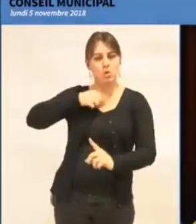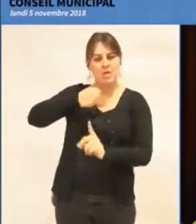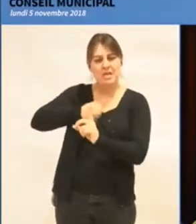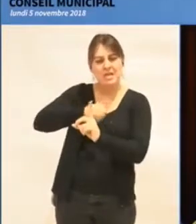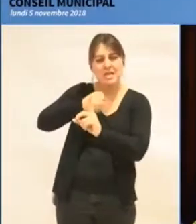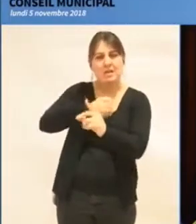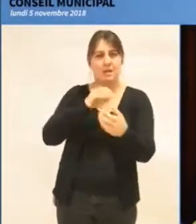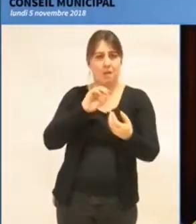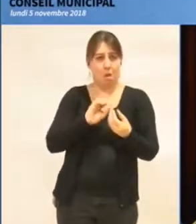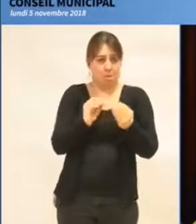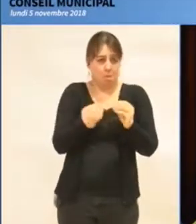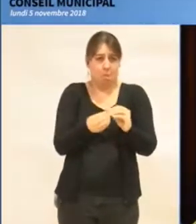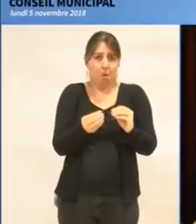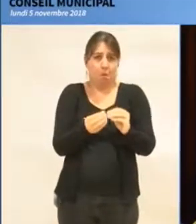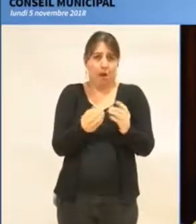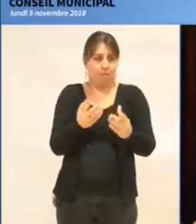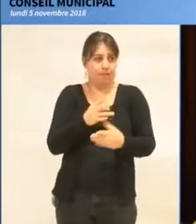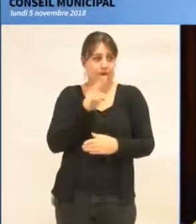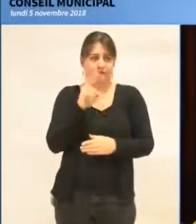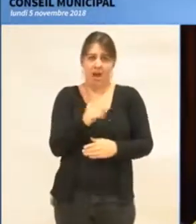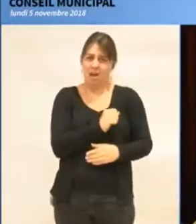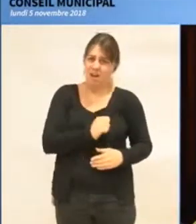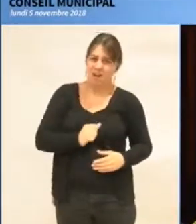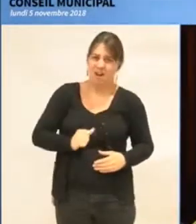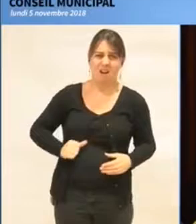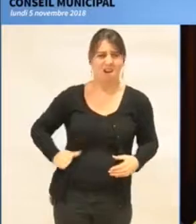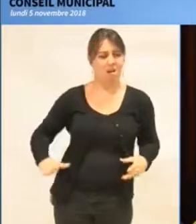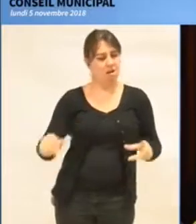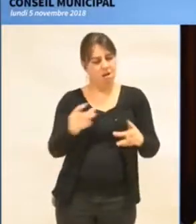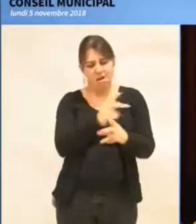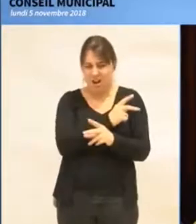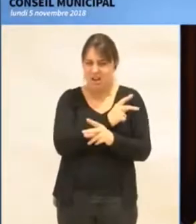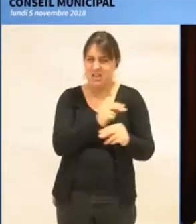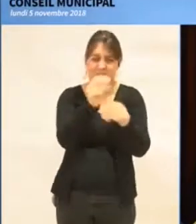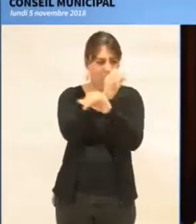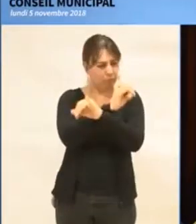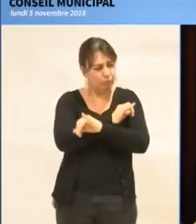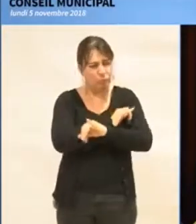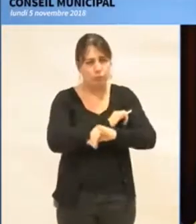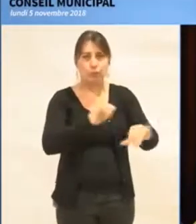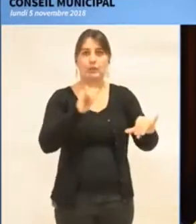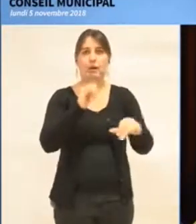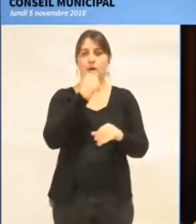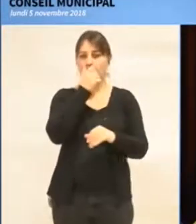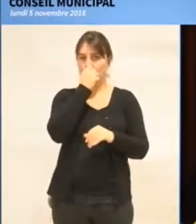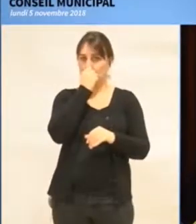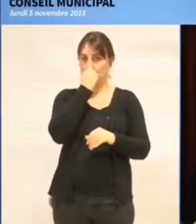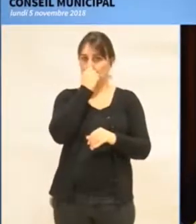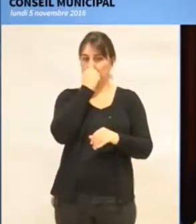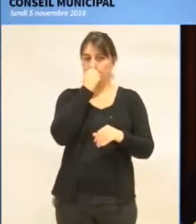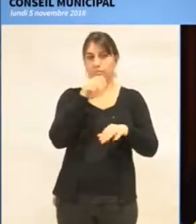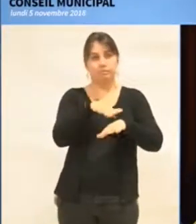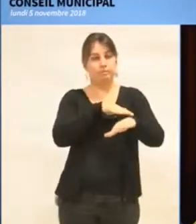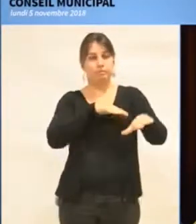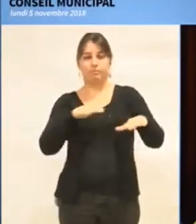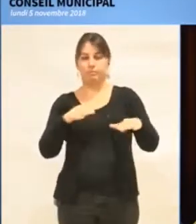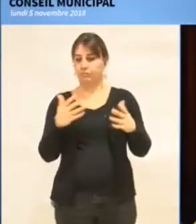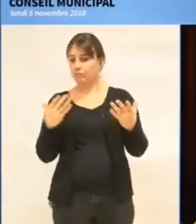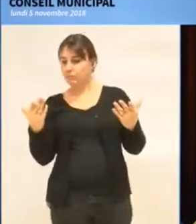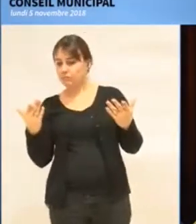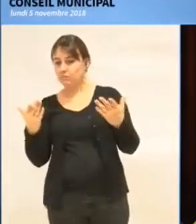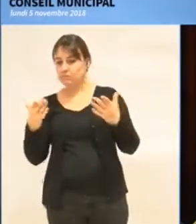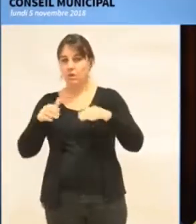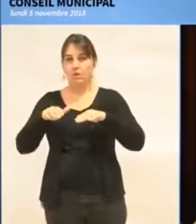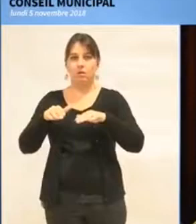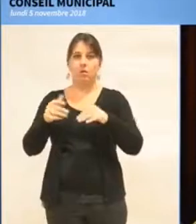contre des problèmes qui sont des problèmes d'une gravité et d'une lourdeur extraordinaire, avec un État dont les